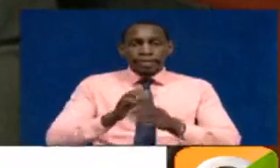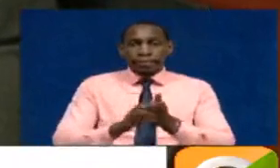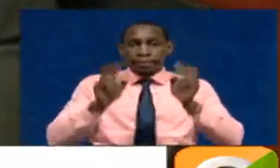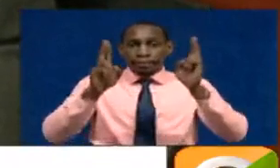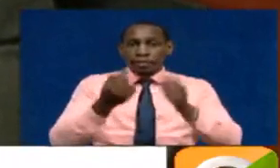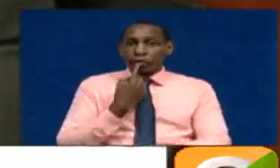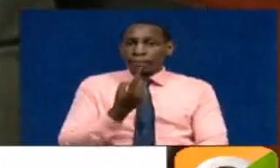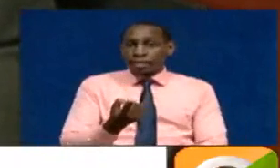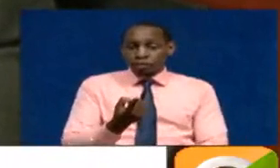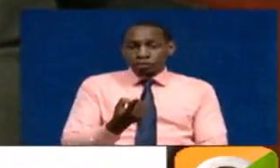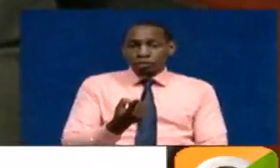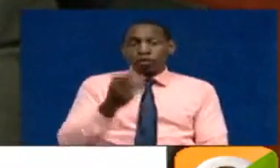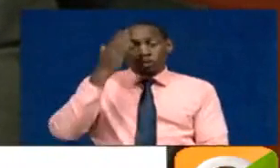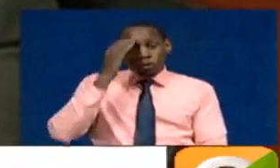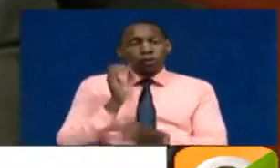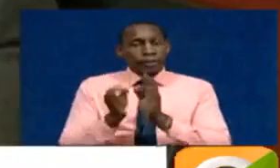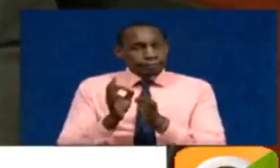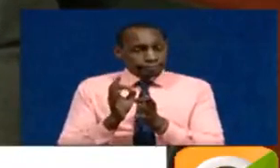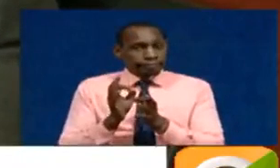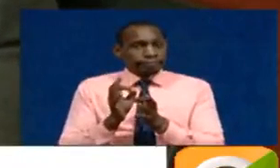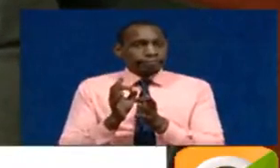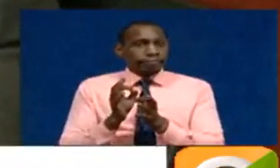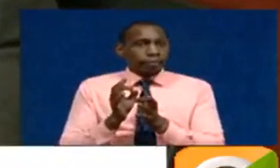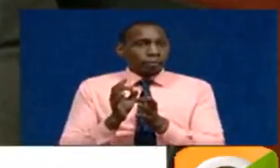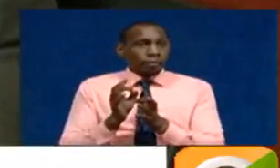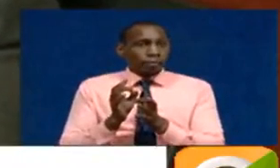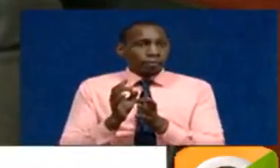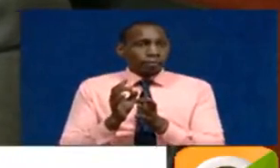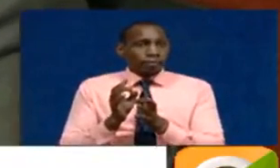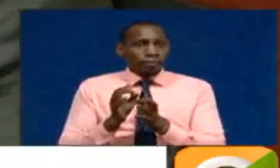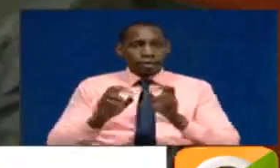matter can be mentioned to find out whether the investigation